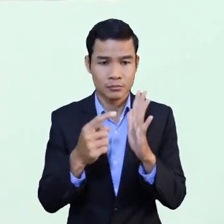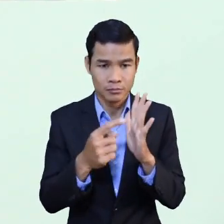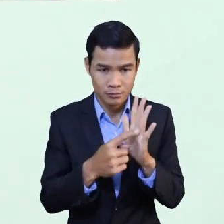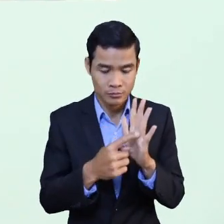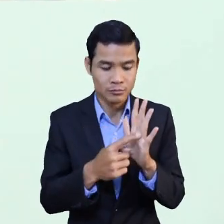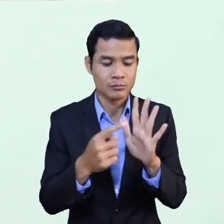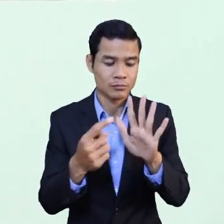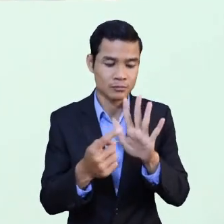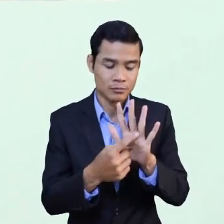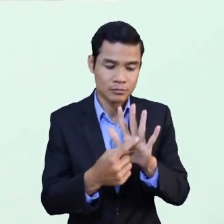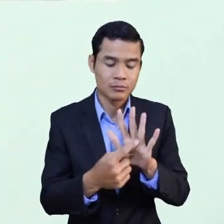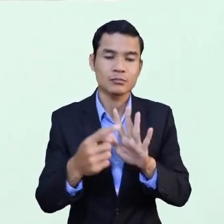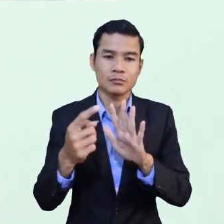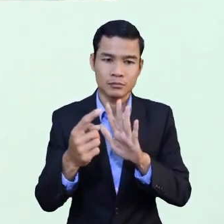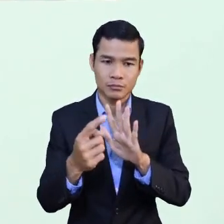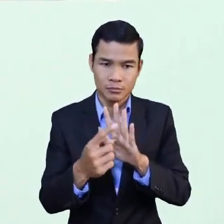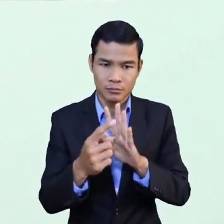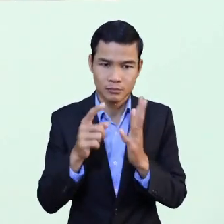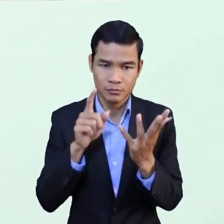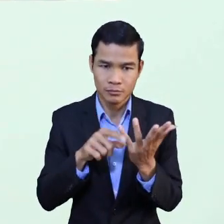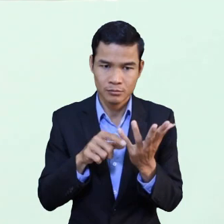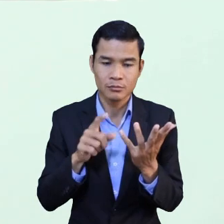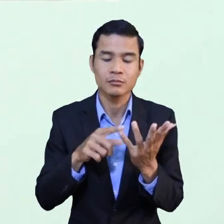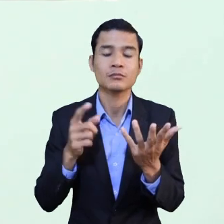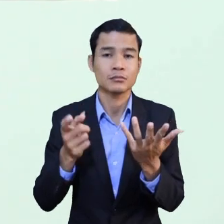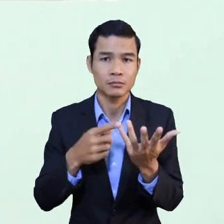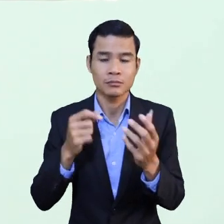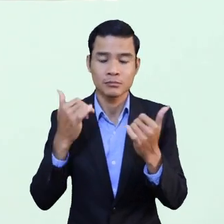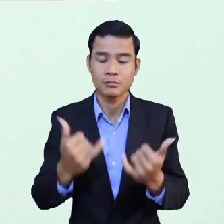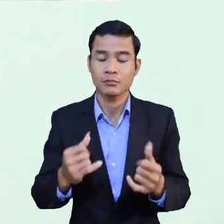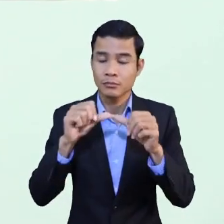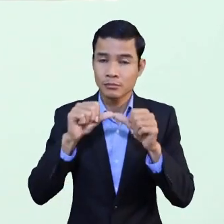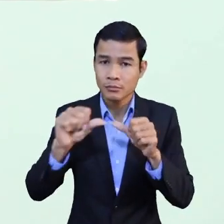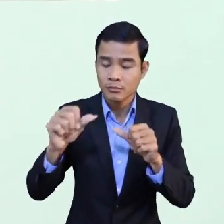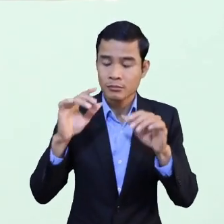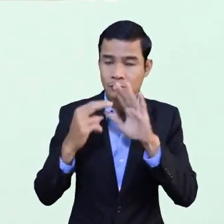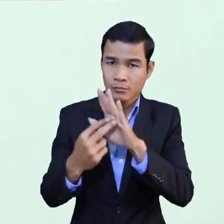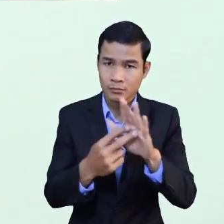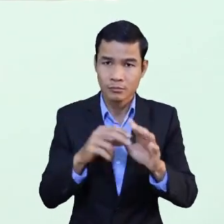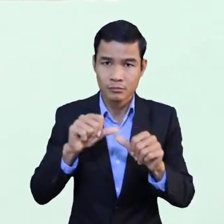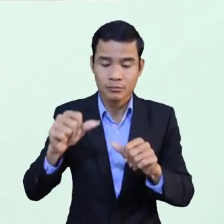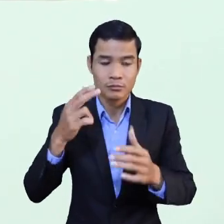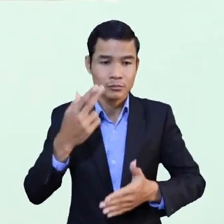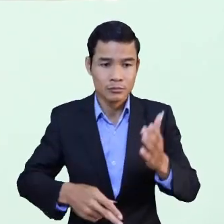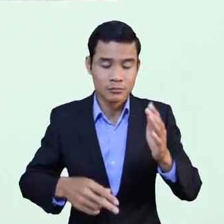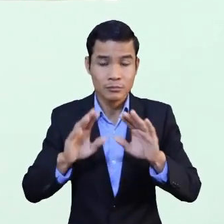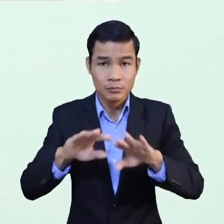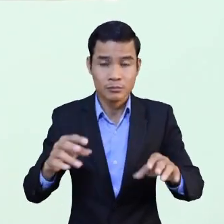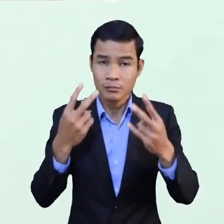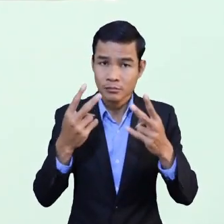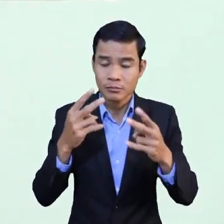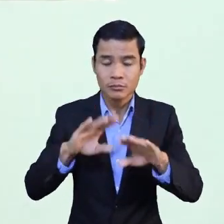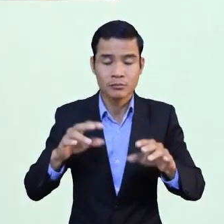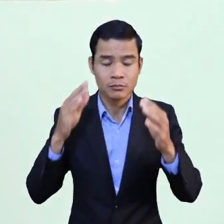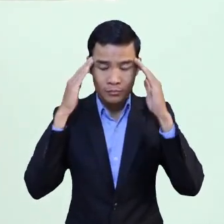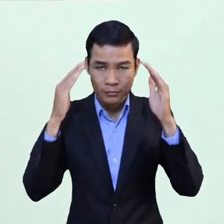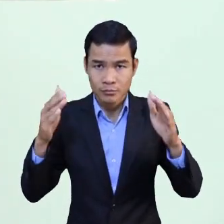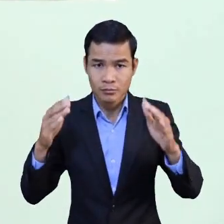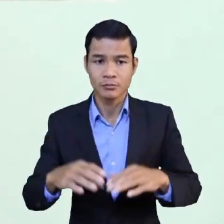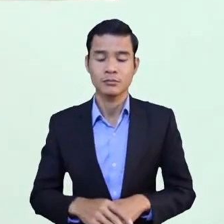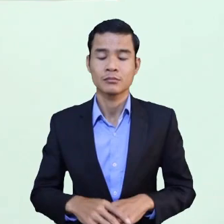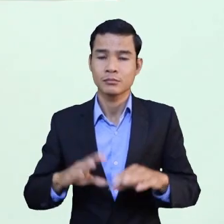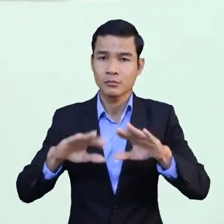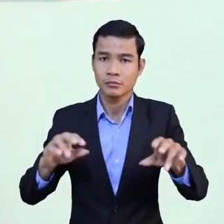ចាអញ្ចឹងជាបន្តទៀតអ្នកគ្រូនឹងមានអ្វីបង្ហាញកូនបន្តណាចាបើចង់ដឹងកូនចាំមើលទាំងអស់គ្នាណា